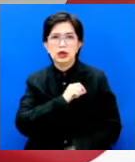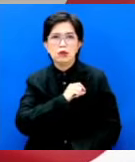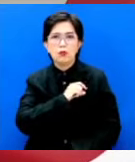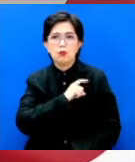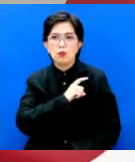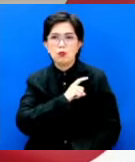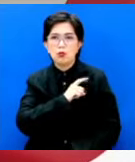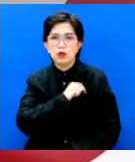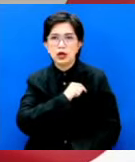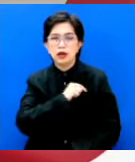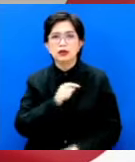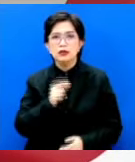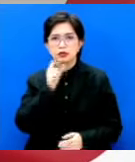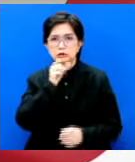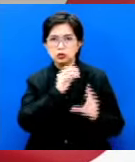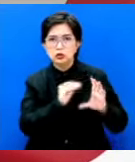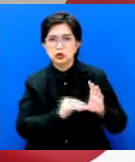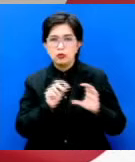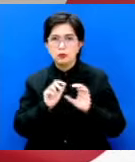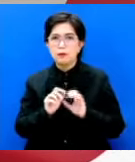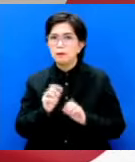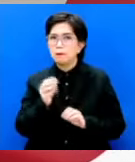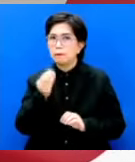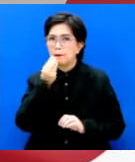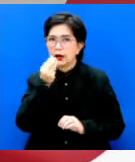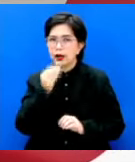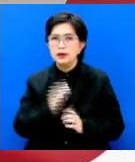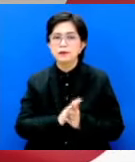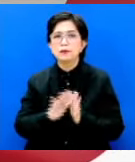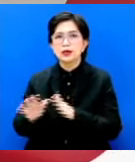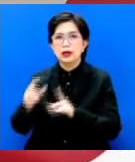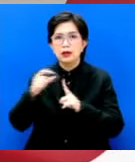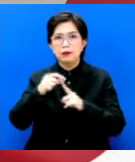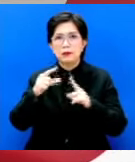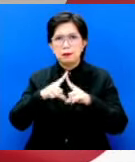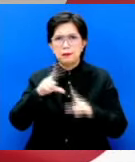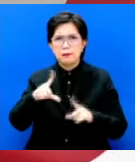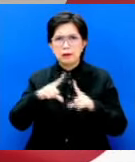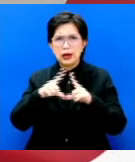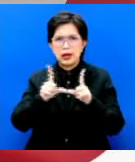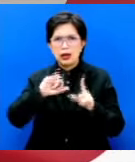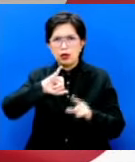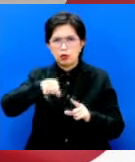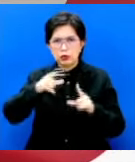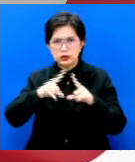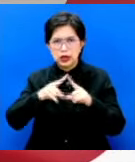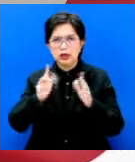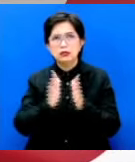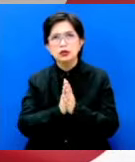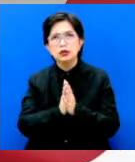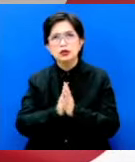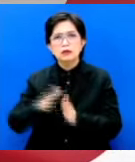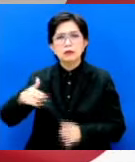dikotaini. Demikianpulauntuktanamansekunderkita, intervensijugamencakup peternakandanperikanan